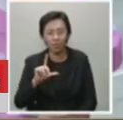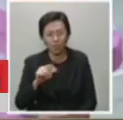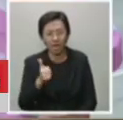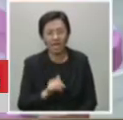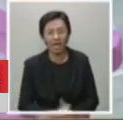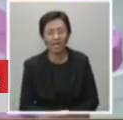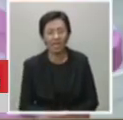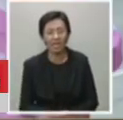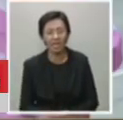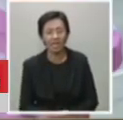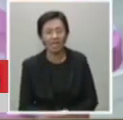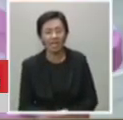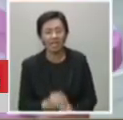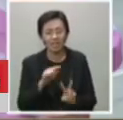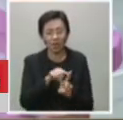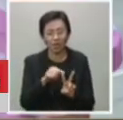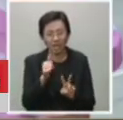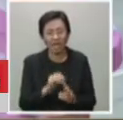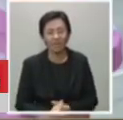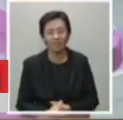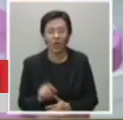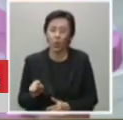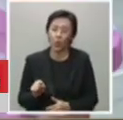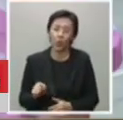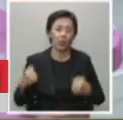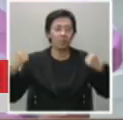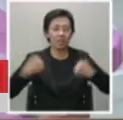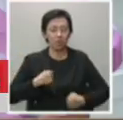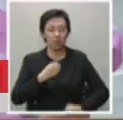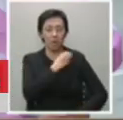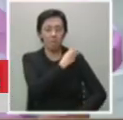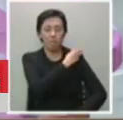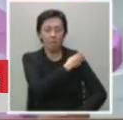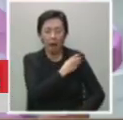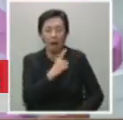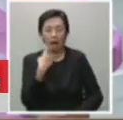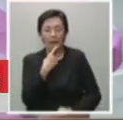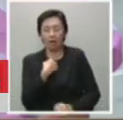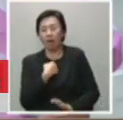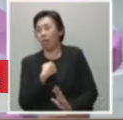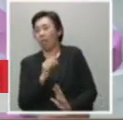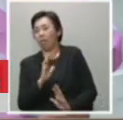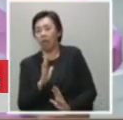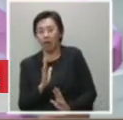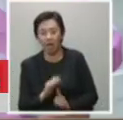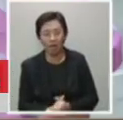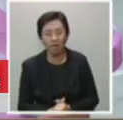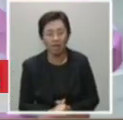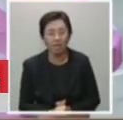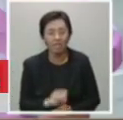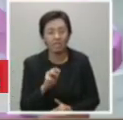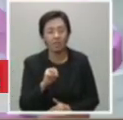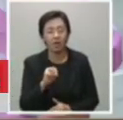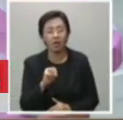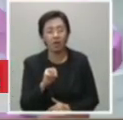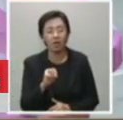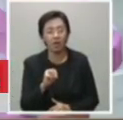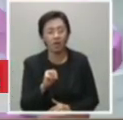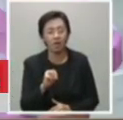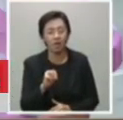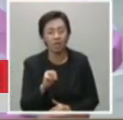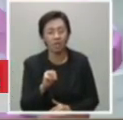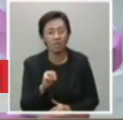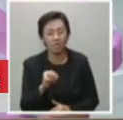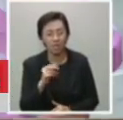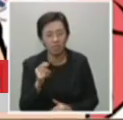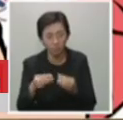วาพิตตี้นี่ก็แจ่มแต่ข้างๆนี่เต็มยศมาเลยแล้วใครจะกล้าปองดองครับวันนั้นท่านก็ถือม24อยู่ ท่านประธาน ท่านประธานดู